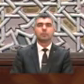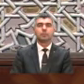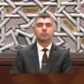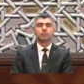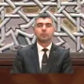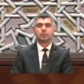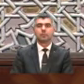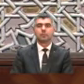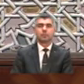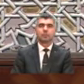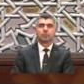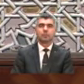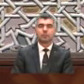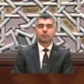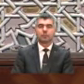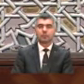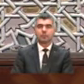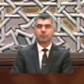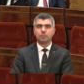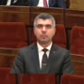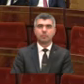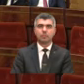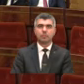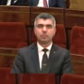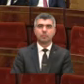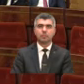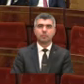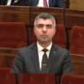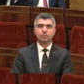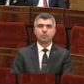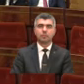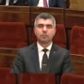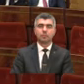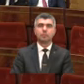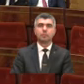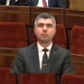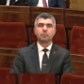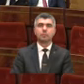شوف واخا